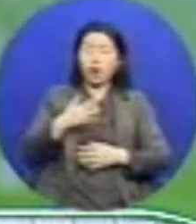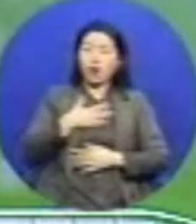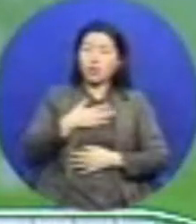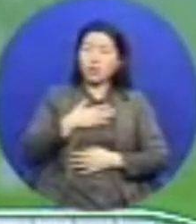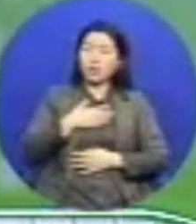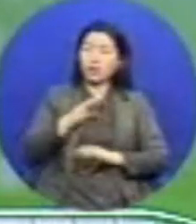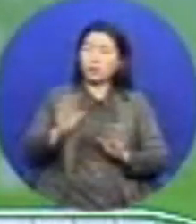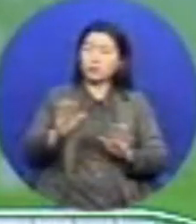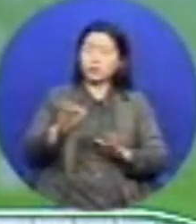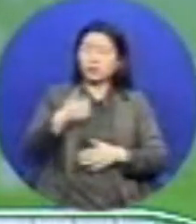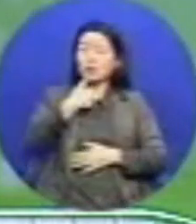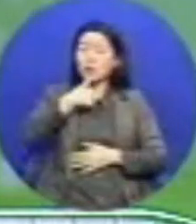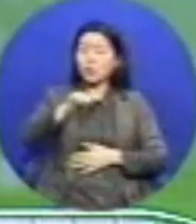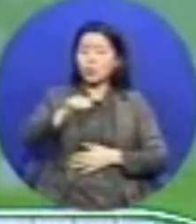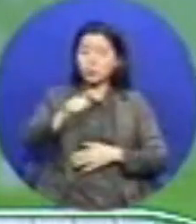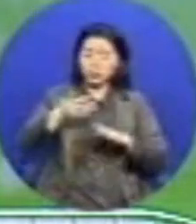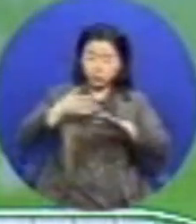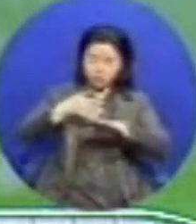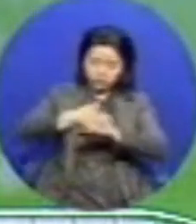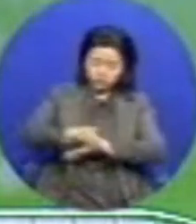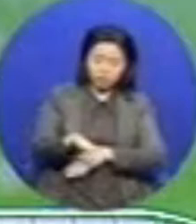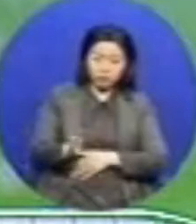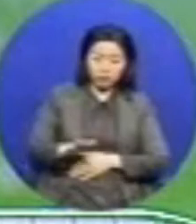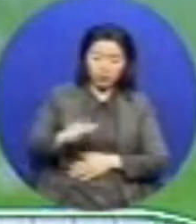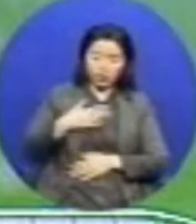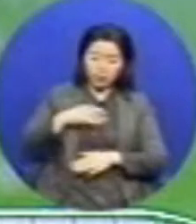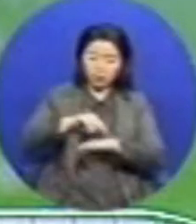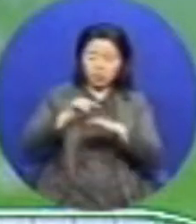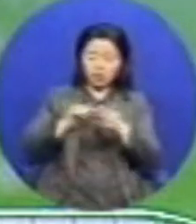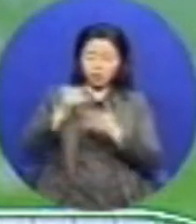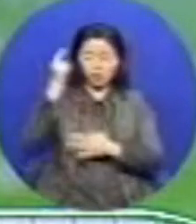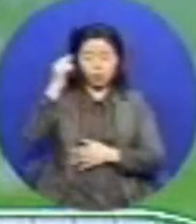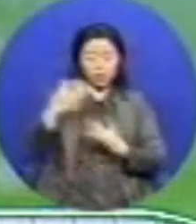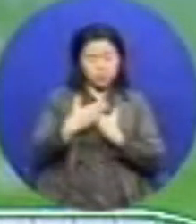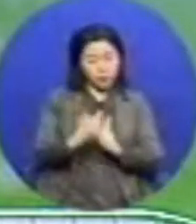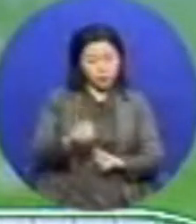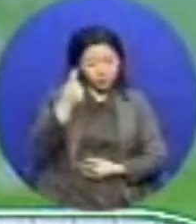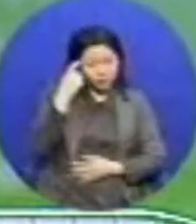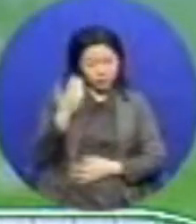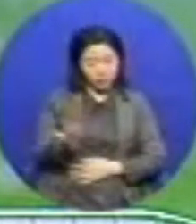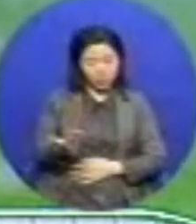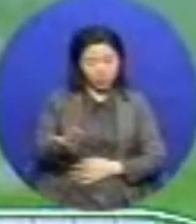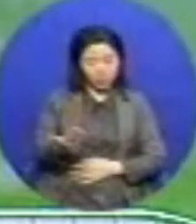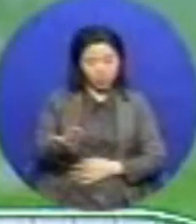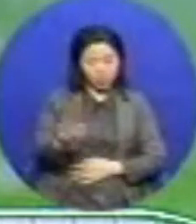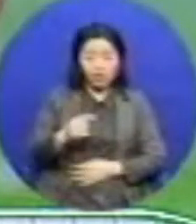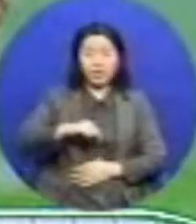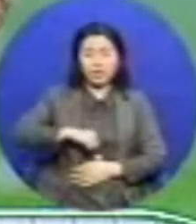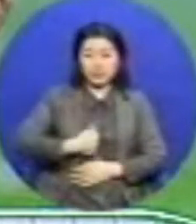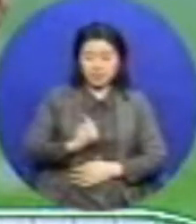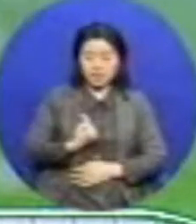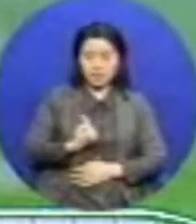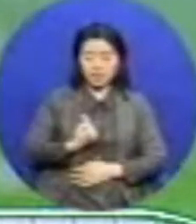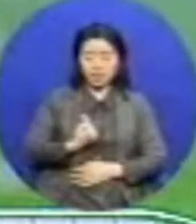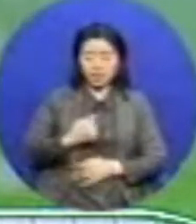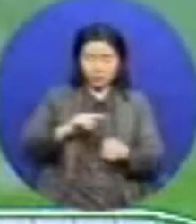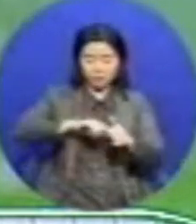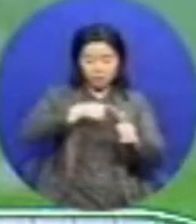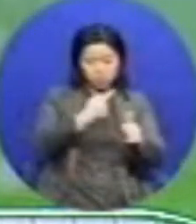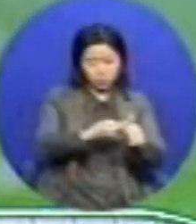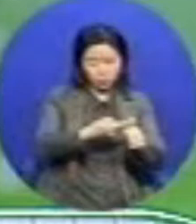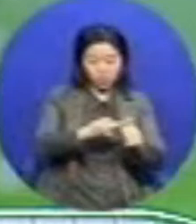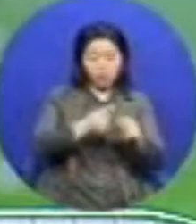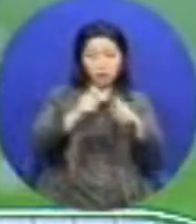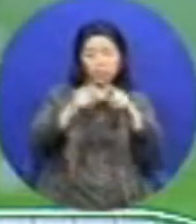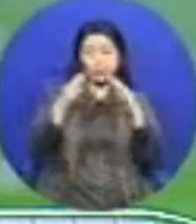오늘 예배 5분 늦었는데 내 마음이 왜 이렇게 편한 에 당신이 소속된 교회에서는 있을 수도 없는